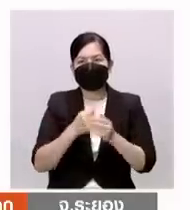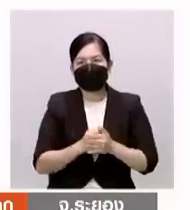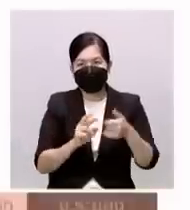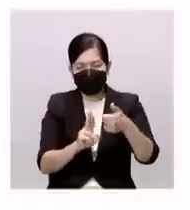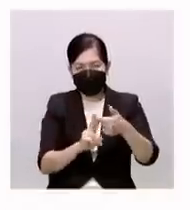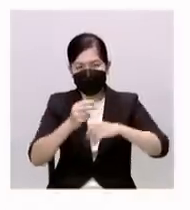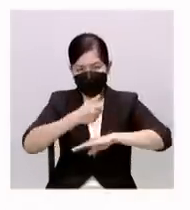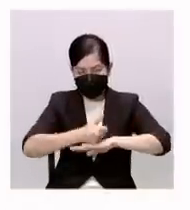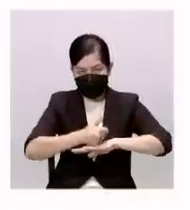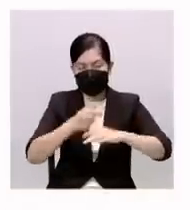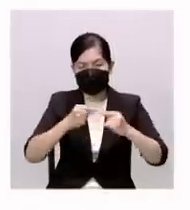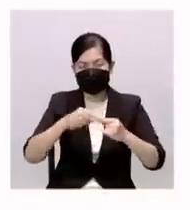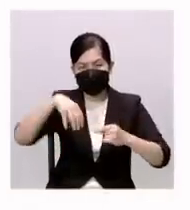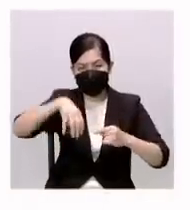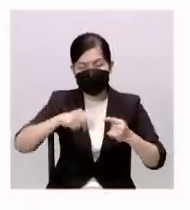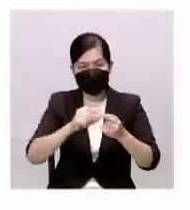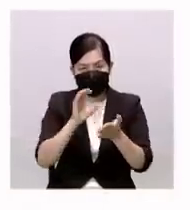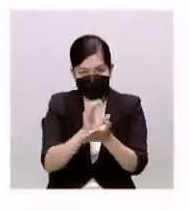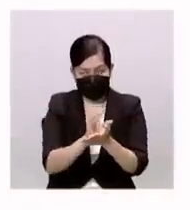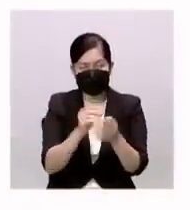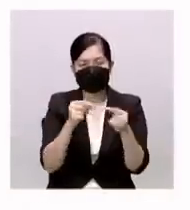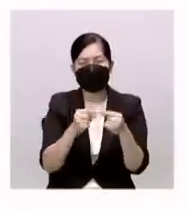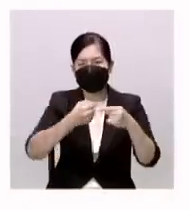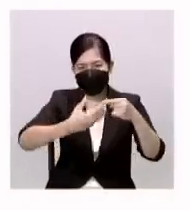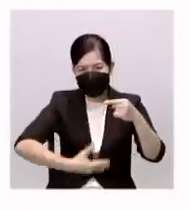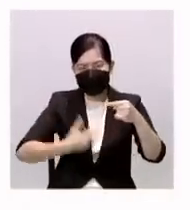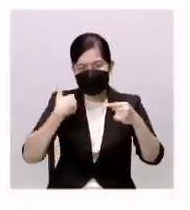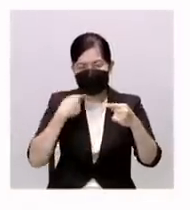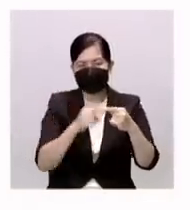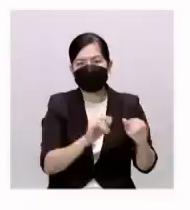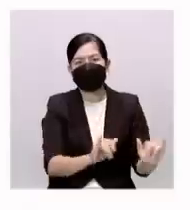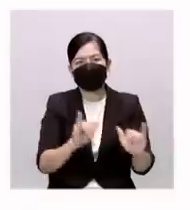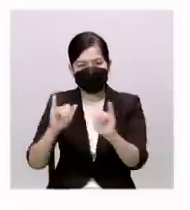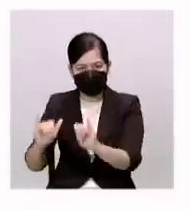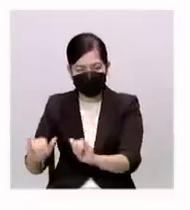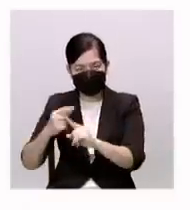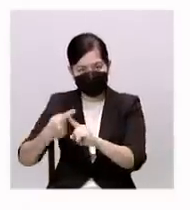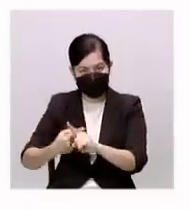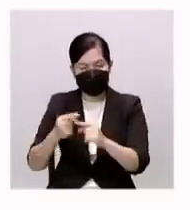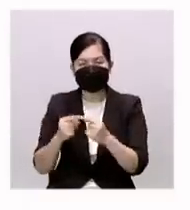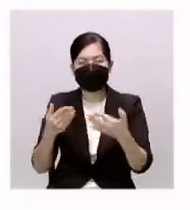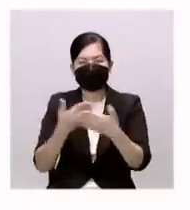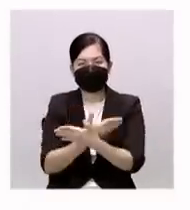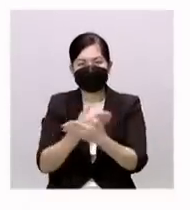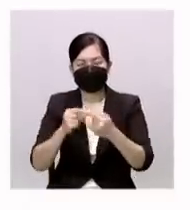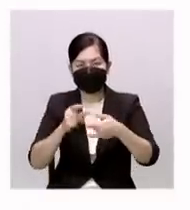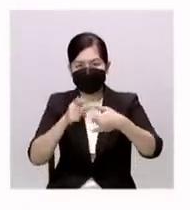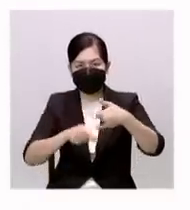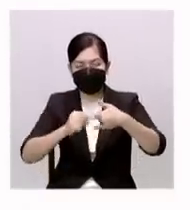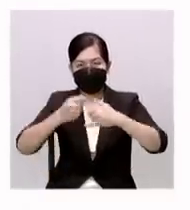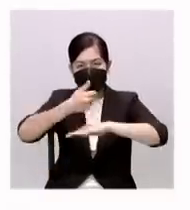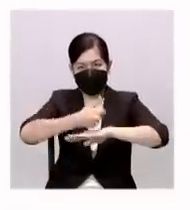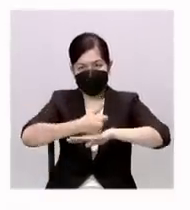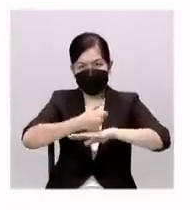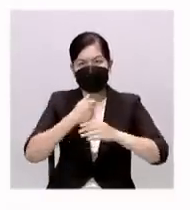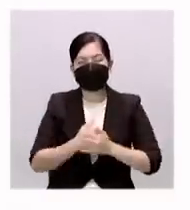องผู้กำกับการสืบสวนสารวัตรสืบสวนและสารวัตรปราบปรามโดยแต่งตั้งให้พลตำรวจเอกพดุงศักดิ์ชื่อก